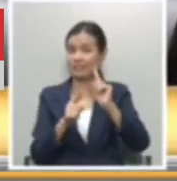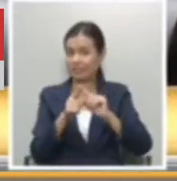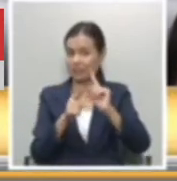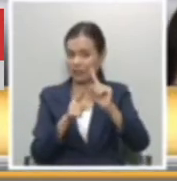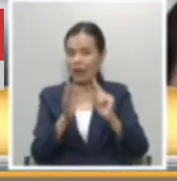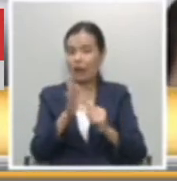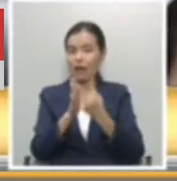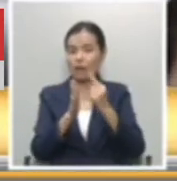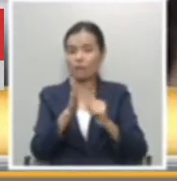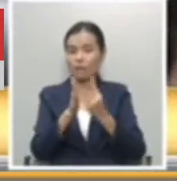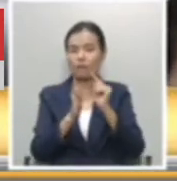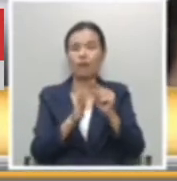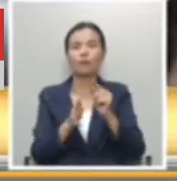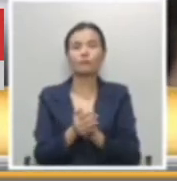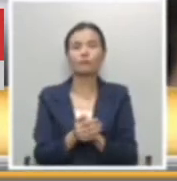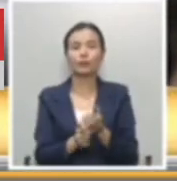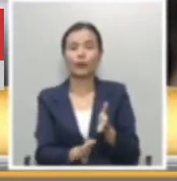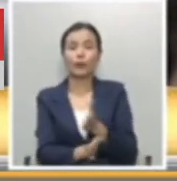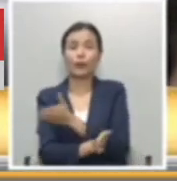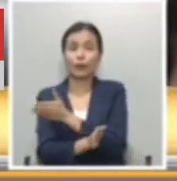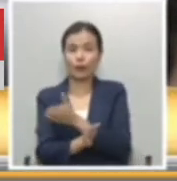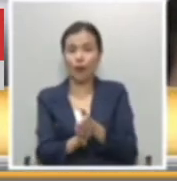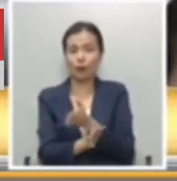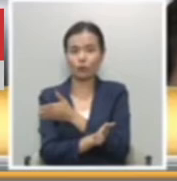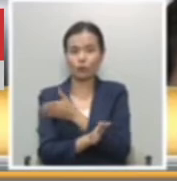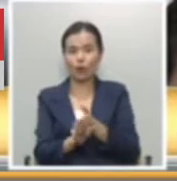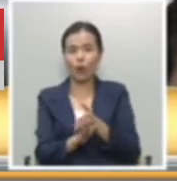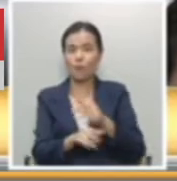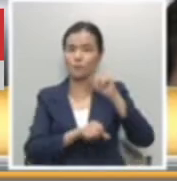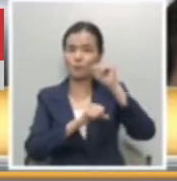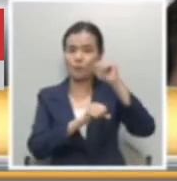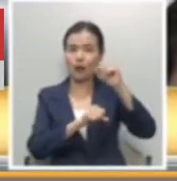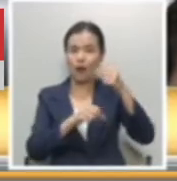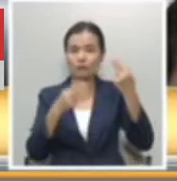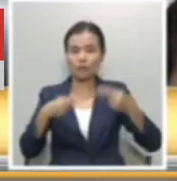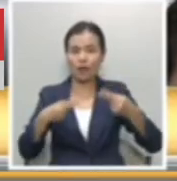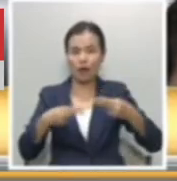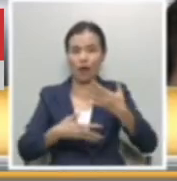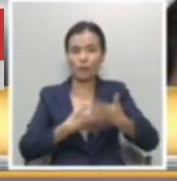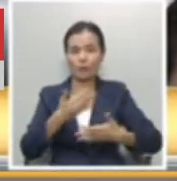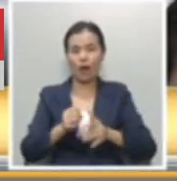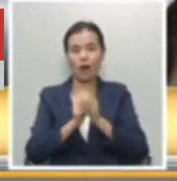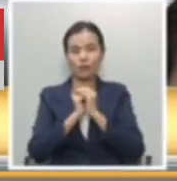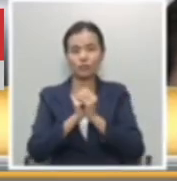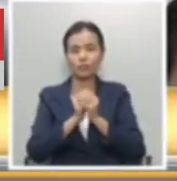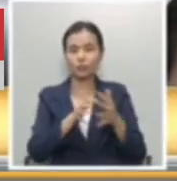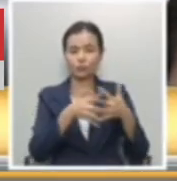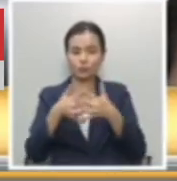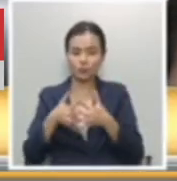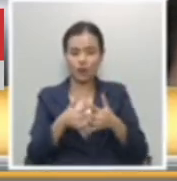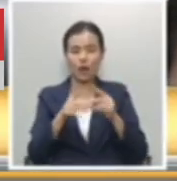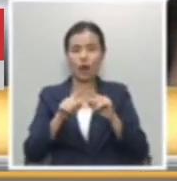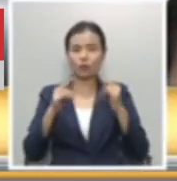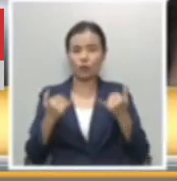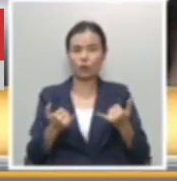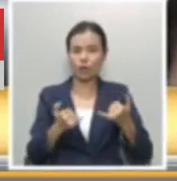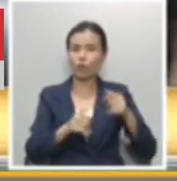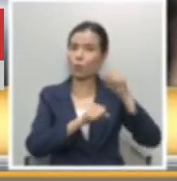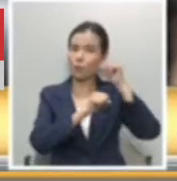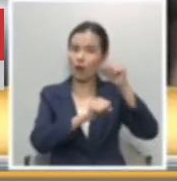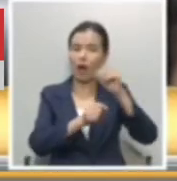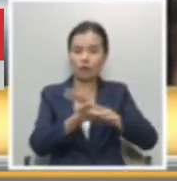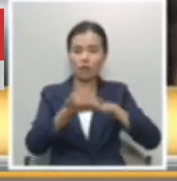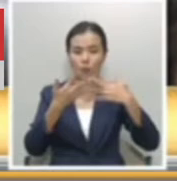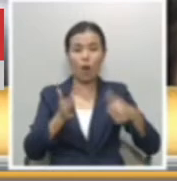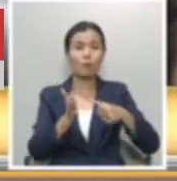นะครับมันเป็นช่วงก่อนที่จะมีการประกาศสงครามการค้านะครับขณะนี้ประกาศกันไปเป็นที่เรียบร้อยก็